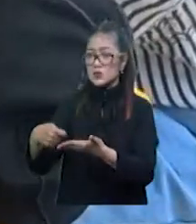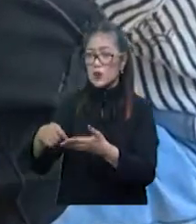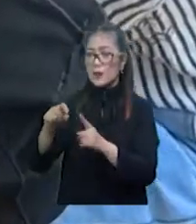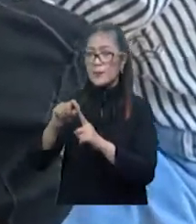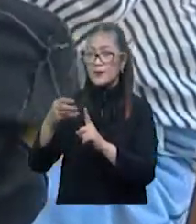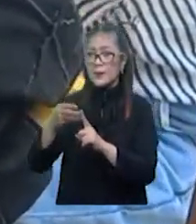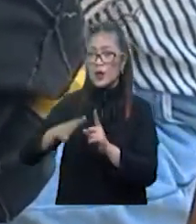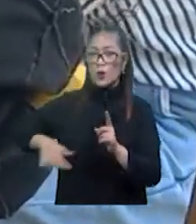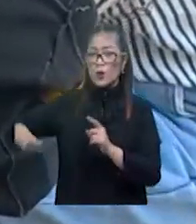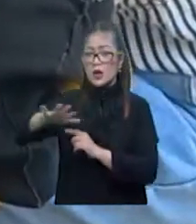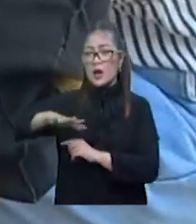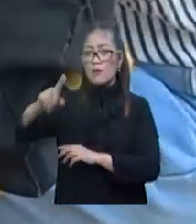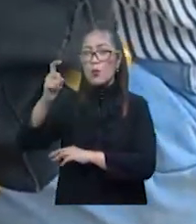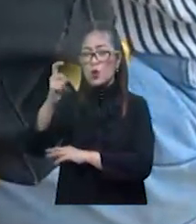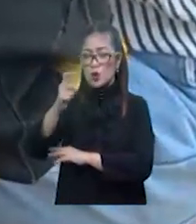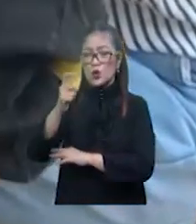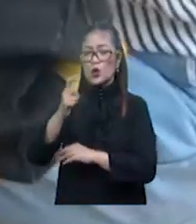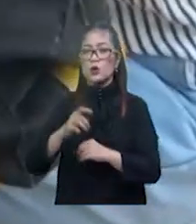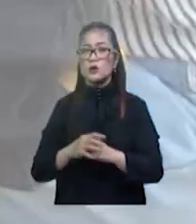Bogor.